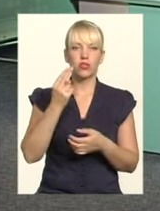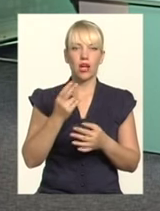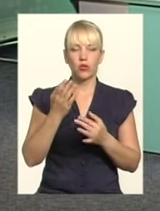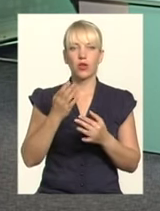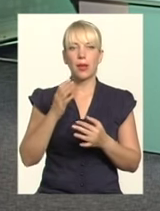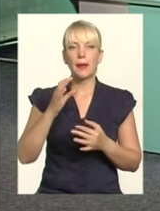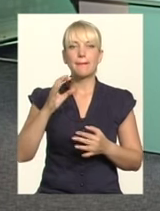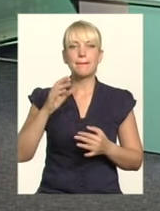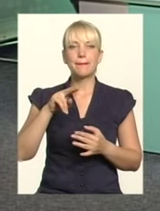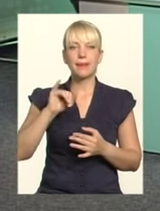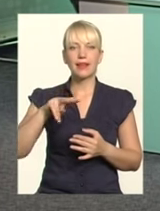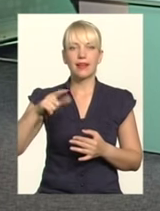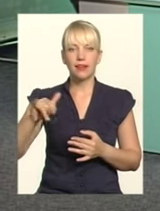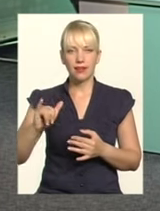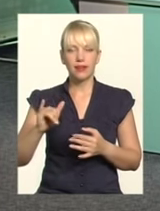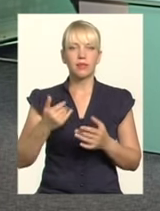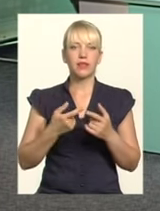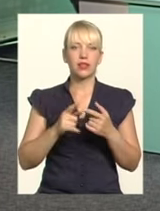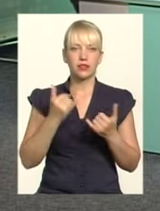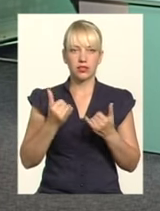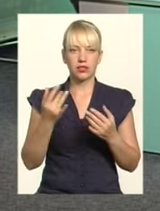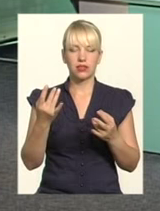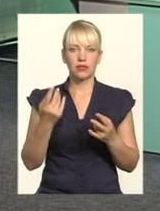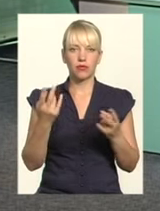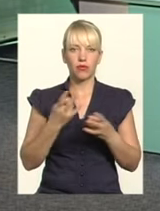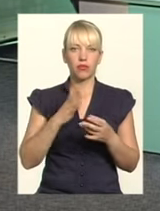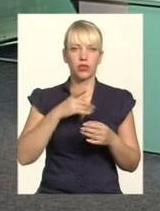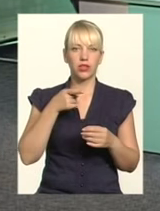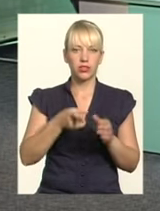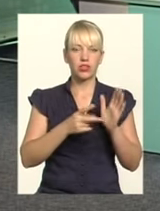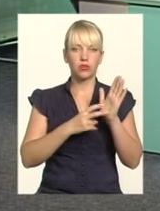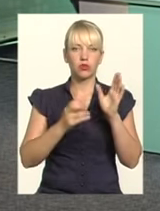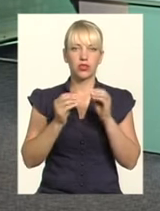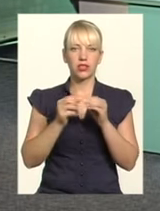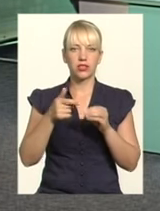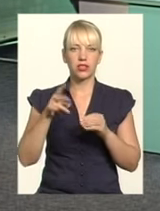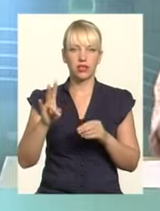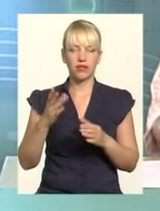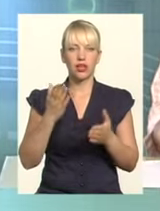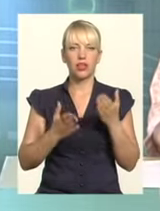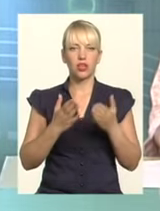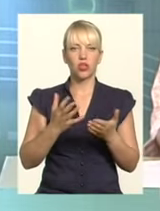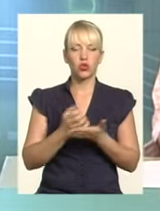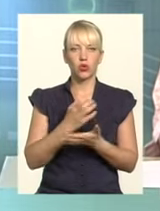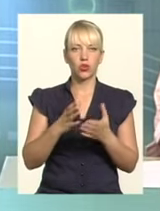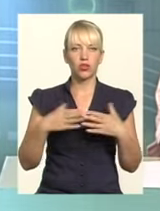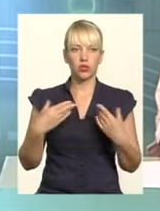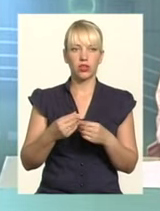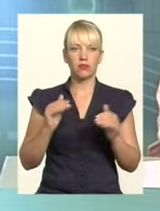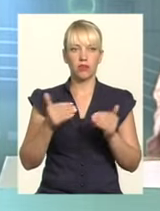даний час розмір податкової соціальної пільги складає 1710 гривень. Тобто, якщо дохід родини